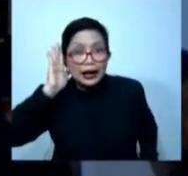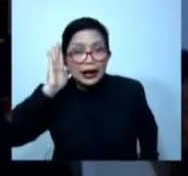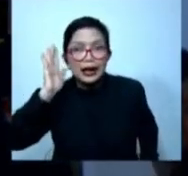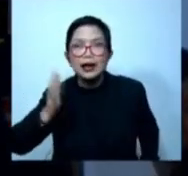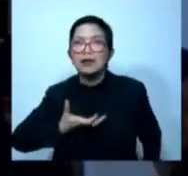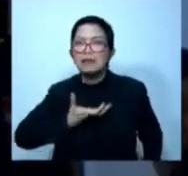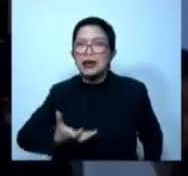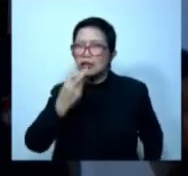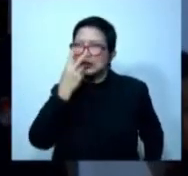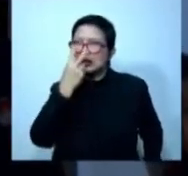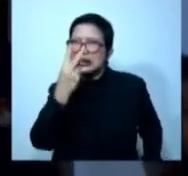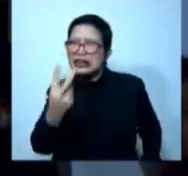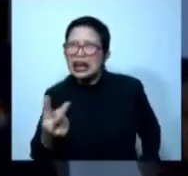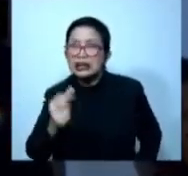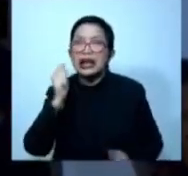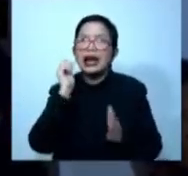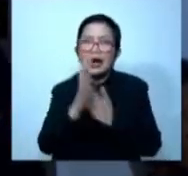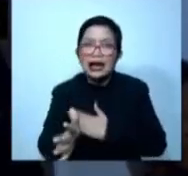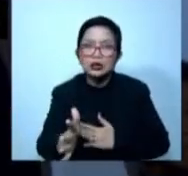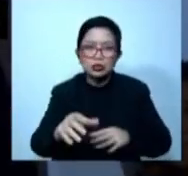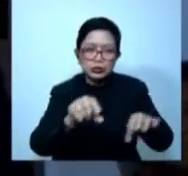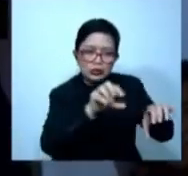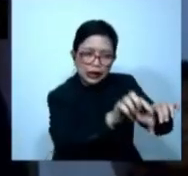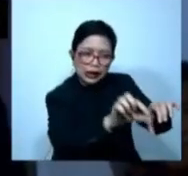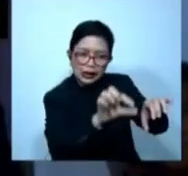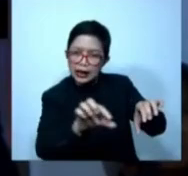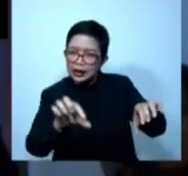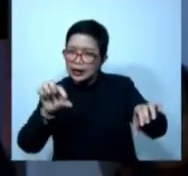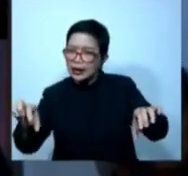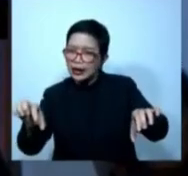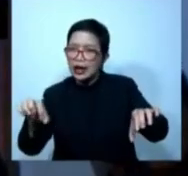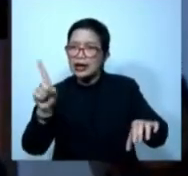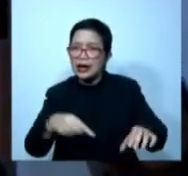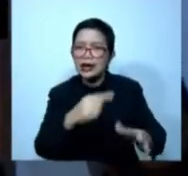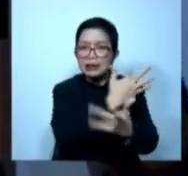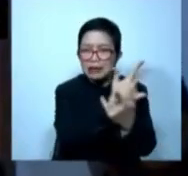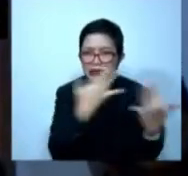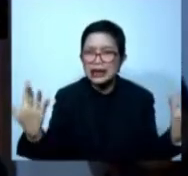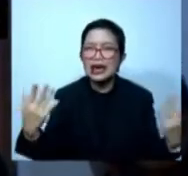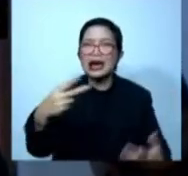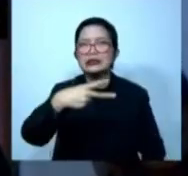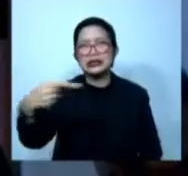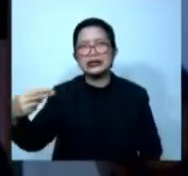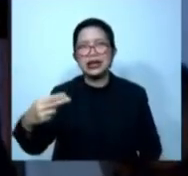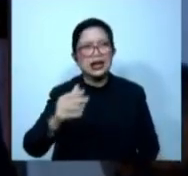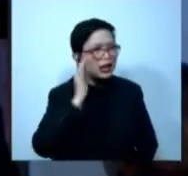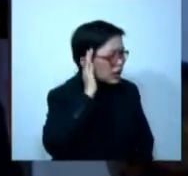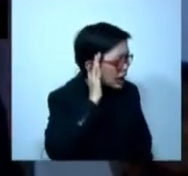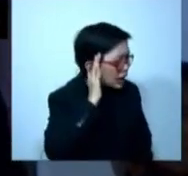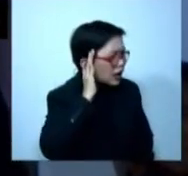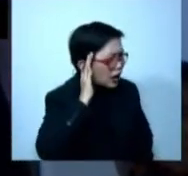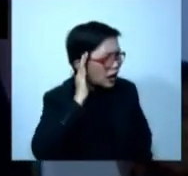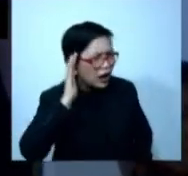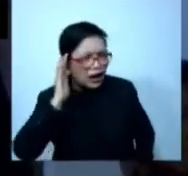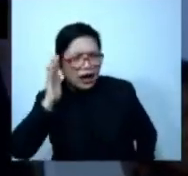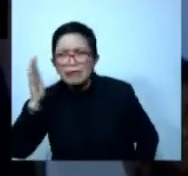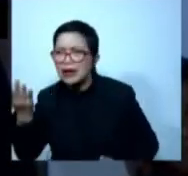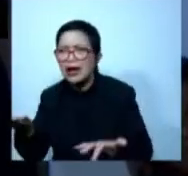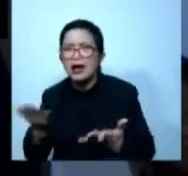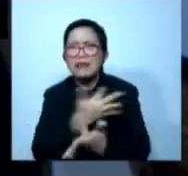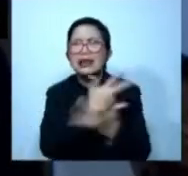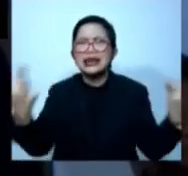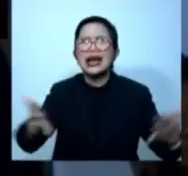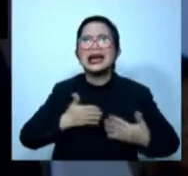ingin melihat secara langsung apa yang disampaikan oleh rakyat Apa yang dirasakan oleh rakyat